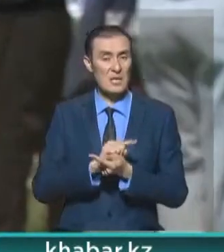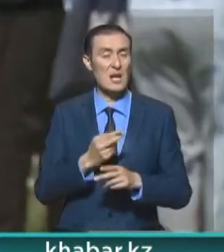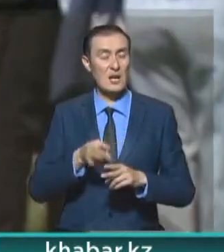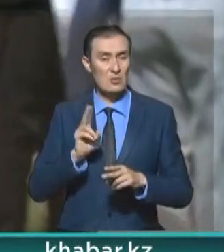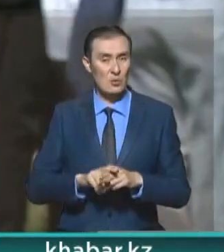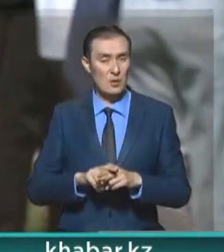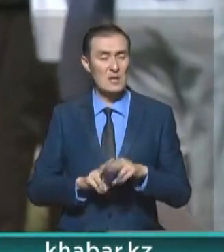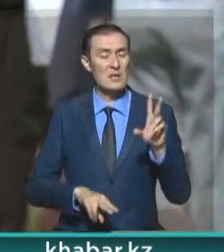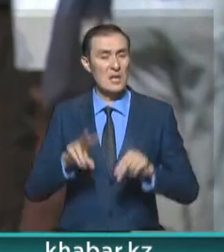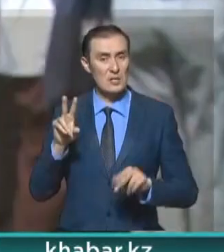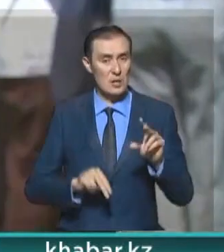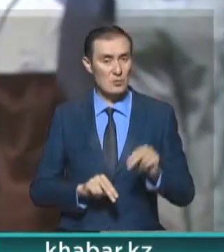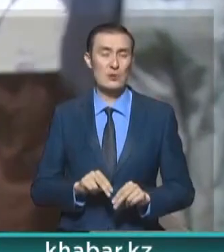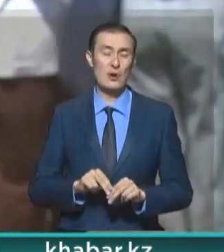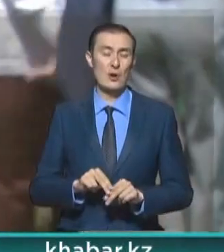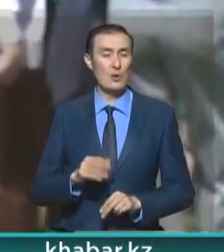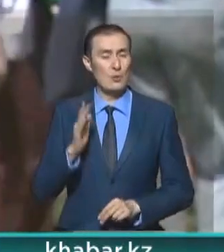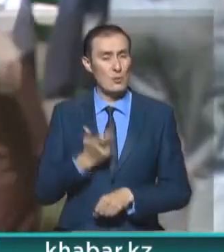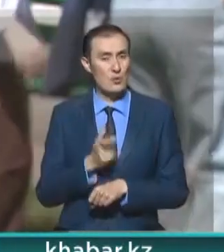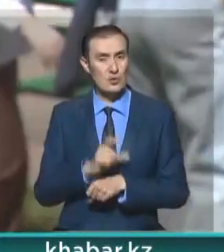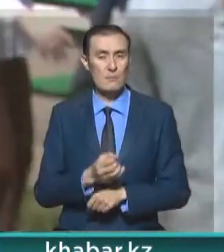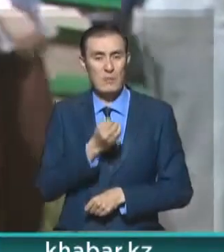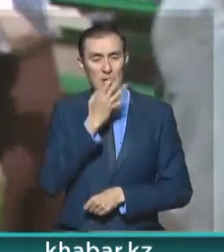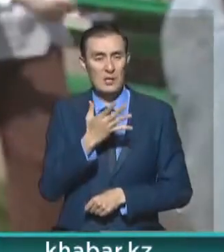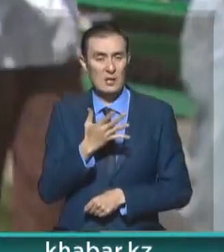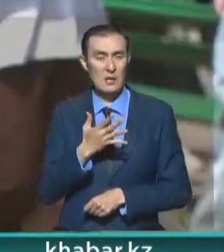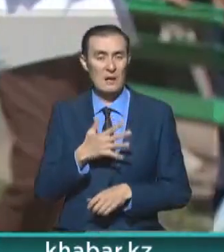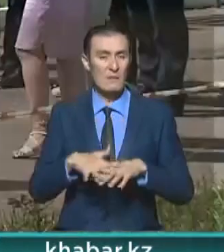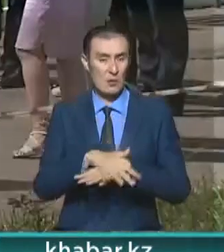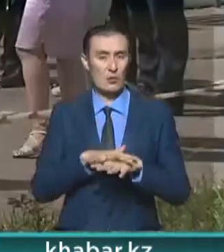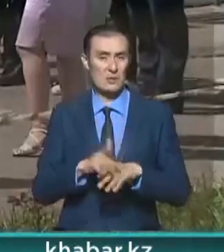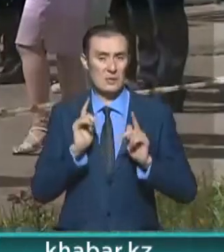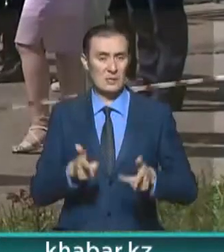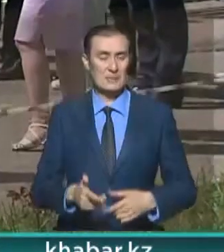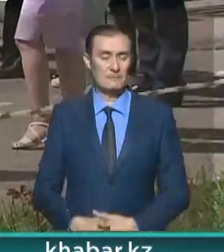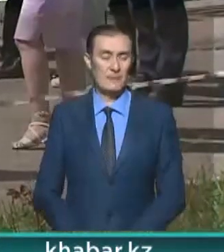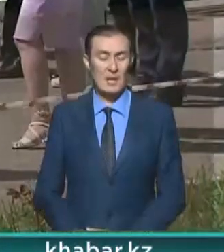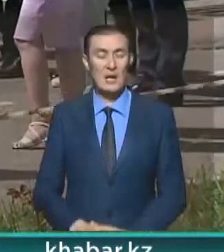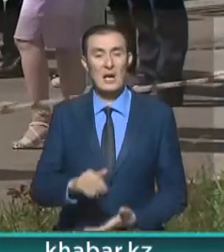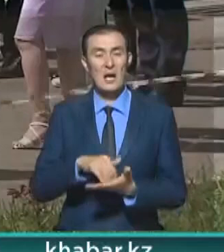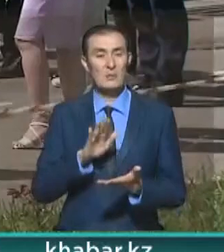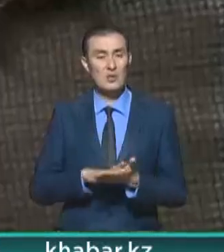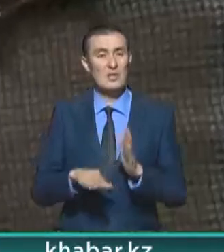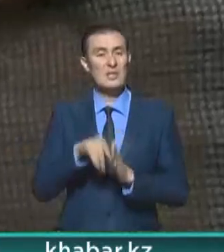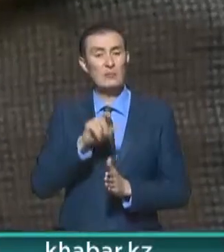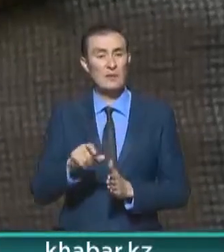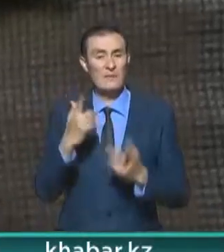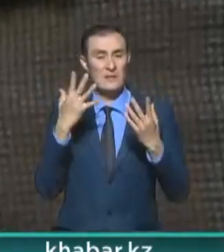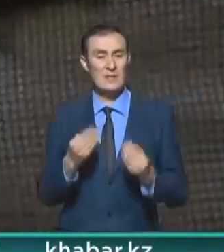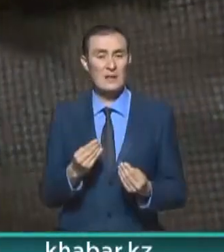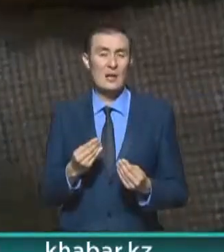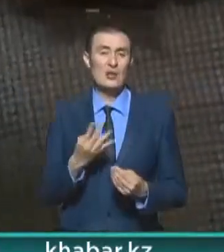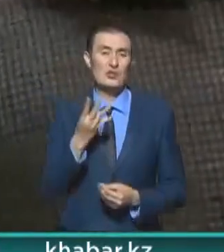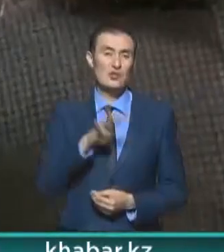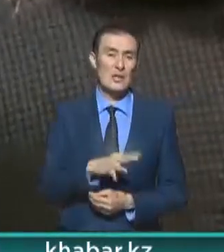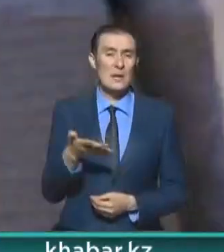которое, надеюсь, очень положительно воспримется всем народом. Как отмечают сами парламентарии, в день они проводят по